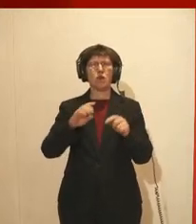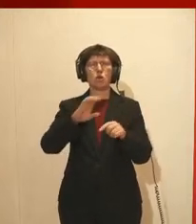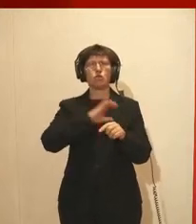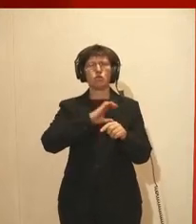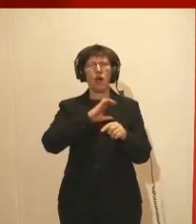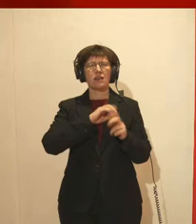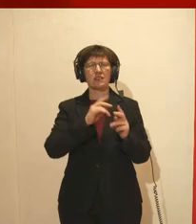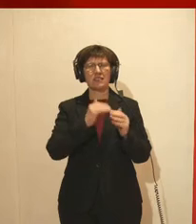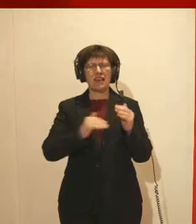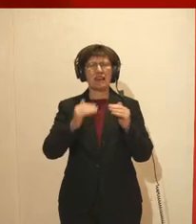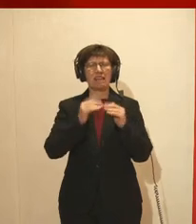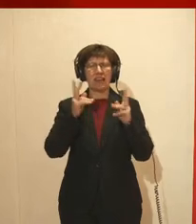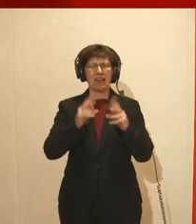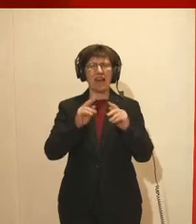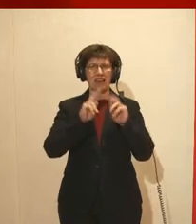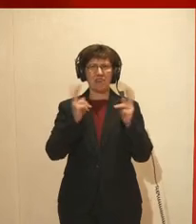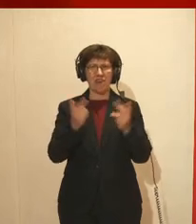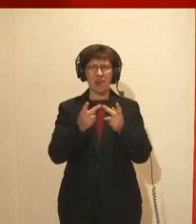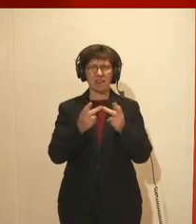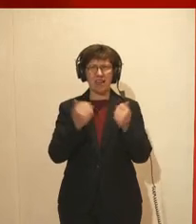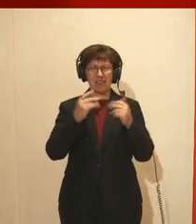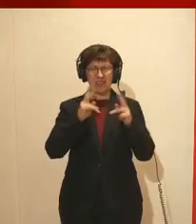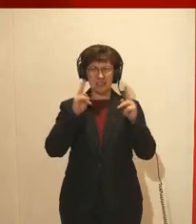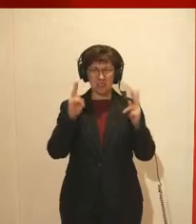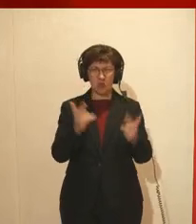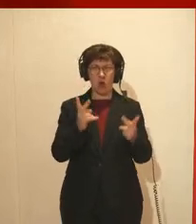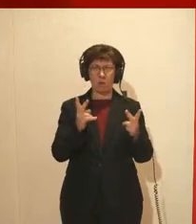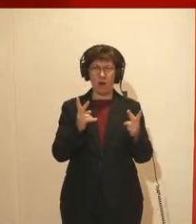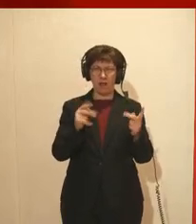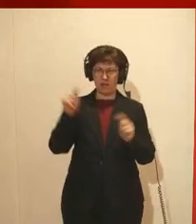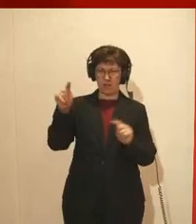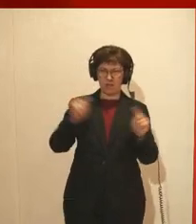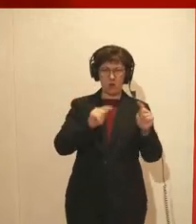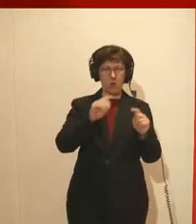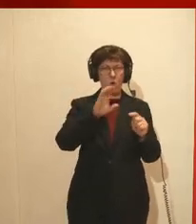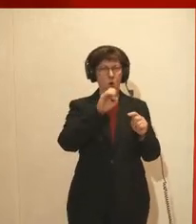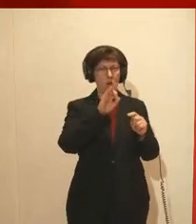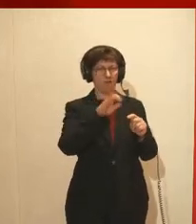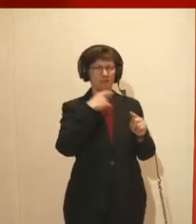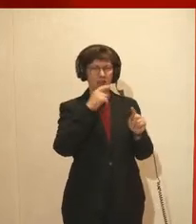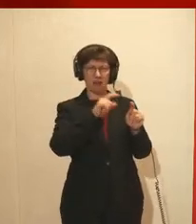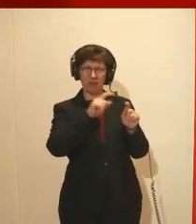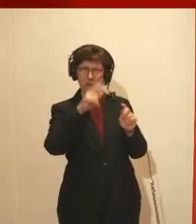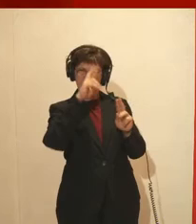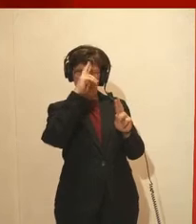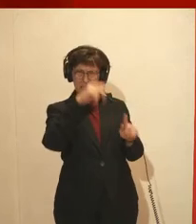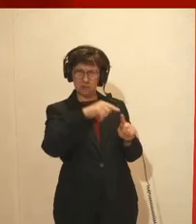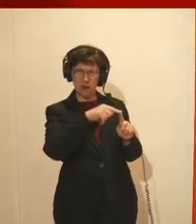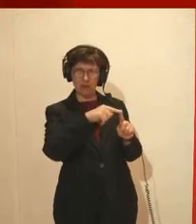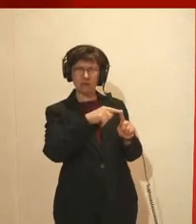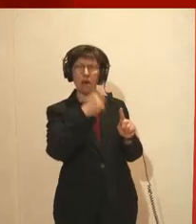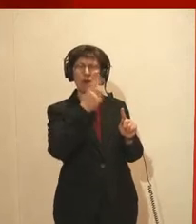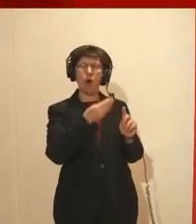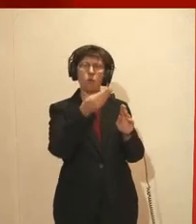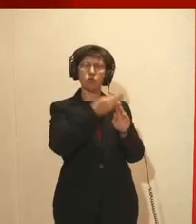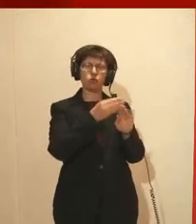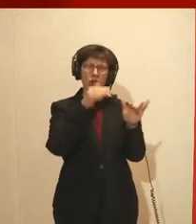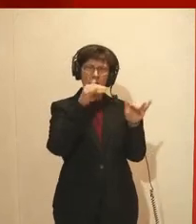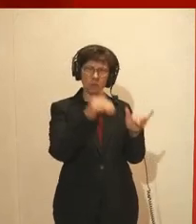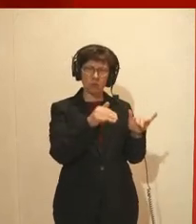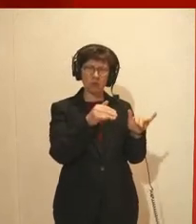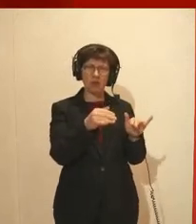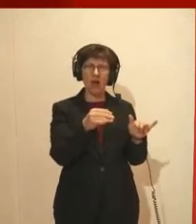eine gerechtere welt und wenn man das jetzt noch mal aufnimmt was olaf gesagt hat mit dem thema respekt aber eben was er auch beschrieben hat wie